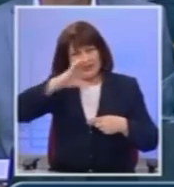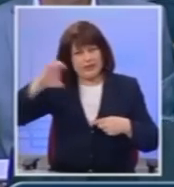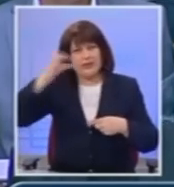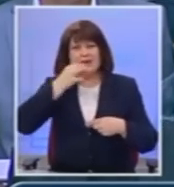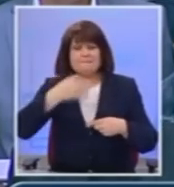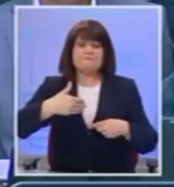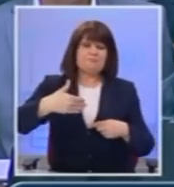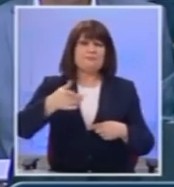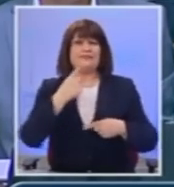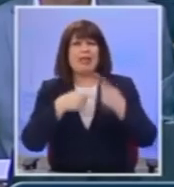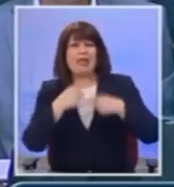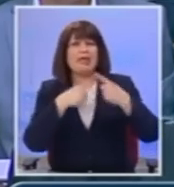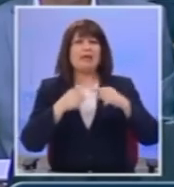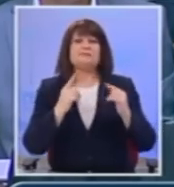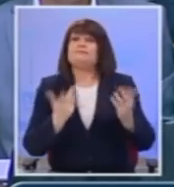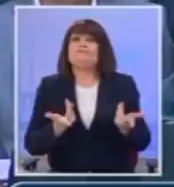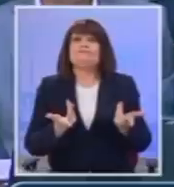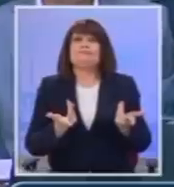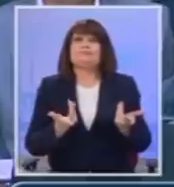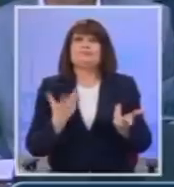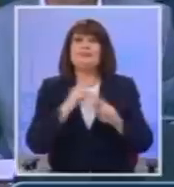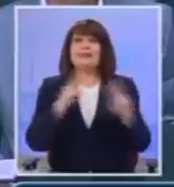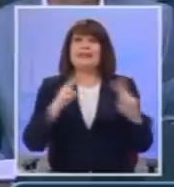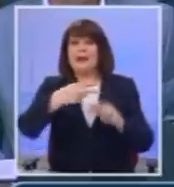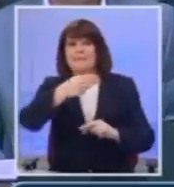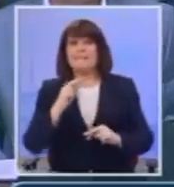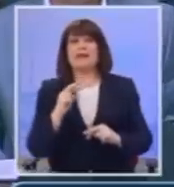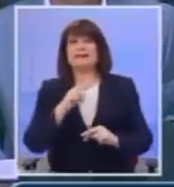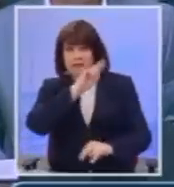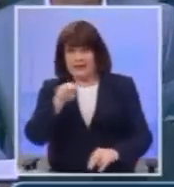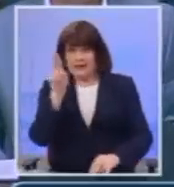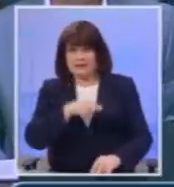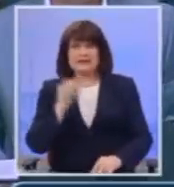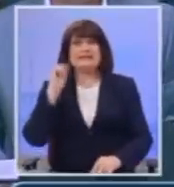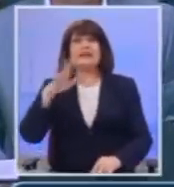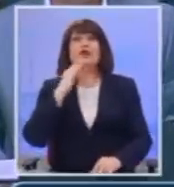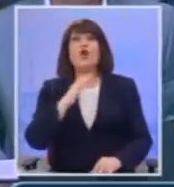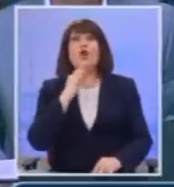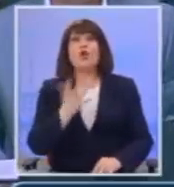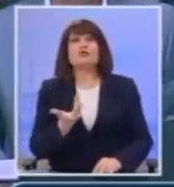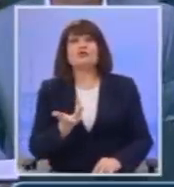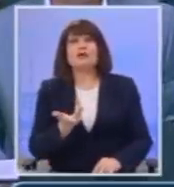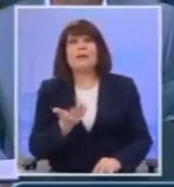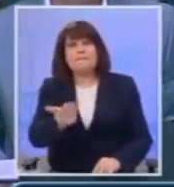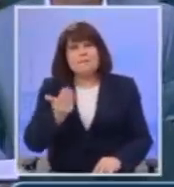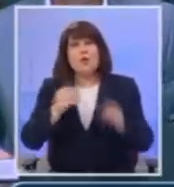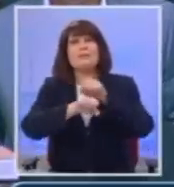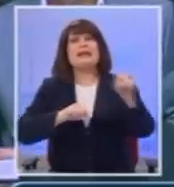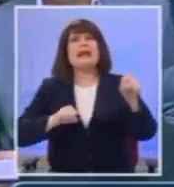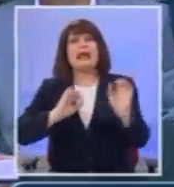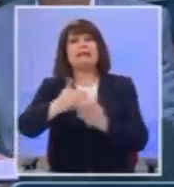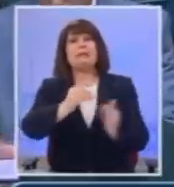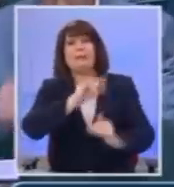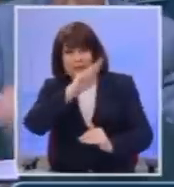και όσως και αυτά και τα λοιπά. Υπάρχει ξεκάθαρη απάντηση. Θα καταργηθούν τα ξενόγλωσσα τμήματα στα